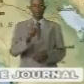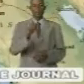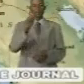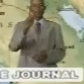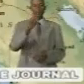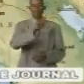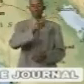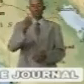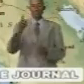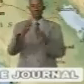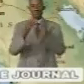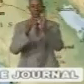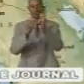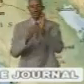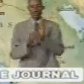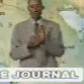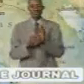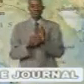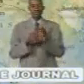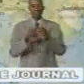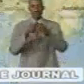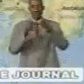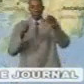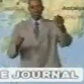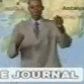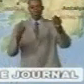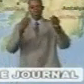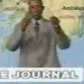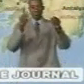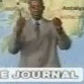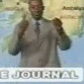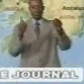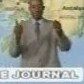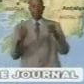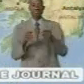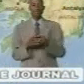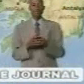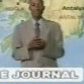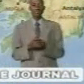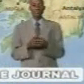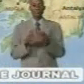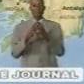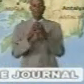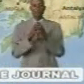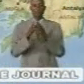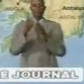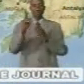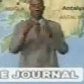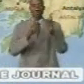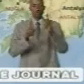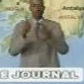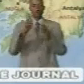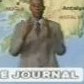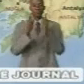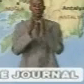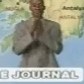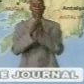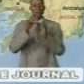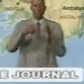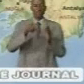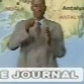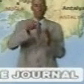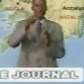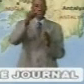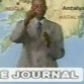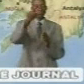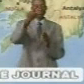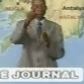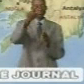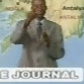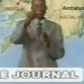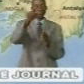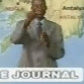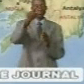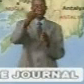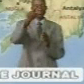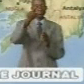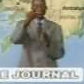131 970 km². Sa monnaie est l'euro, avec une population de 10 millions d'habitants. La Grèce a comme voisin terrestre